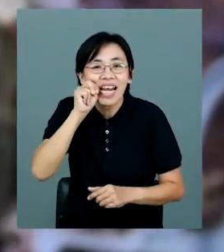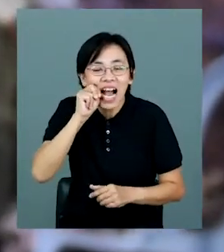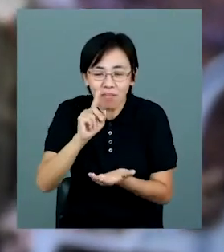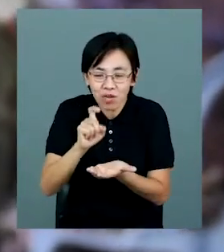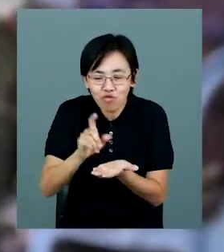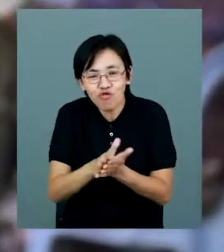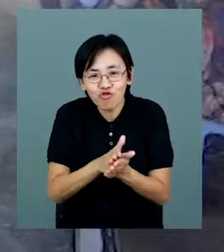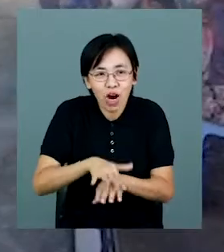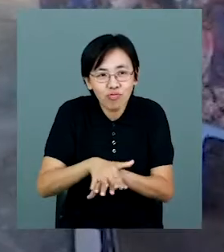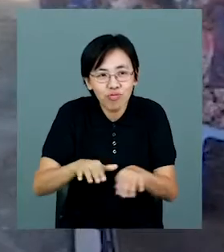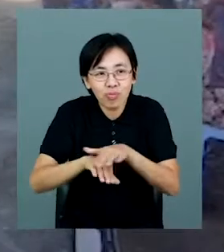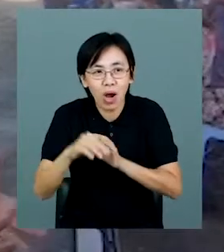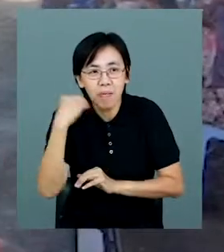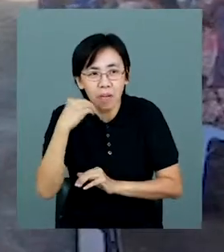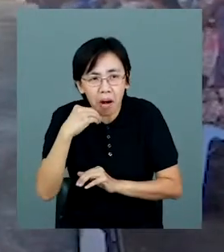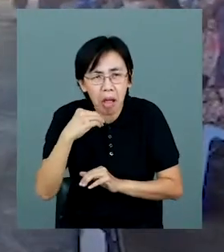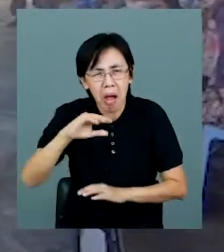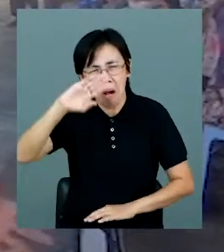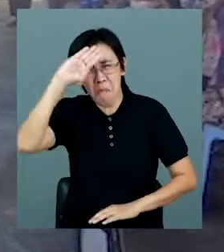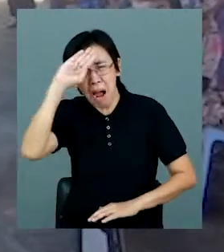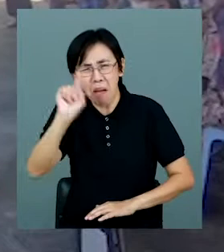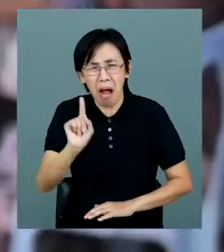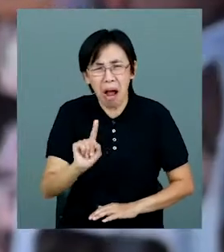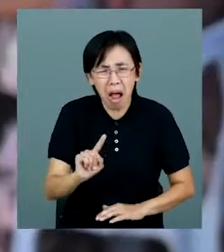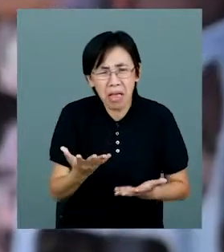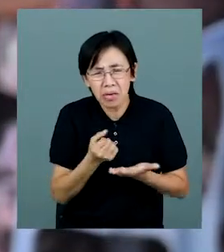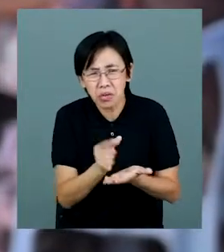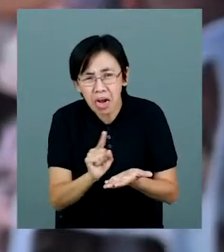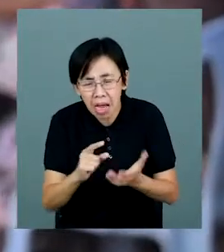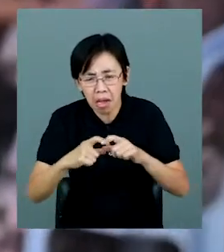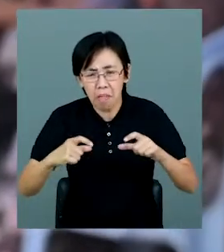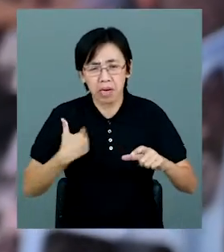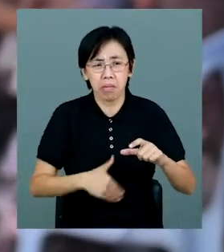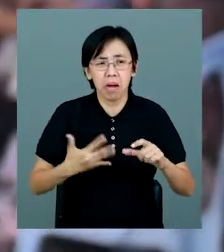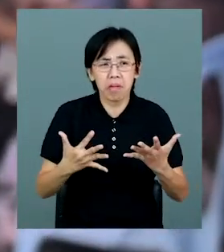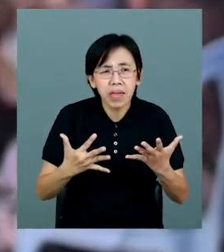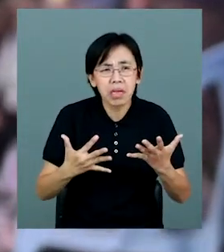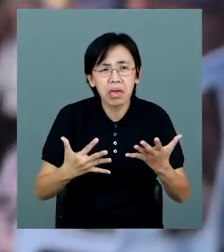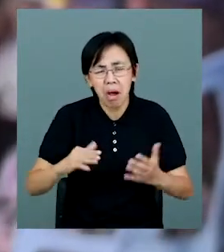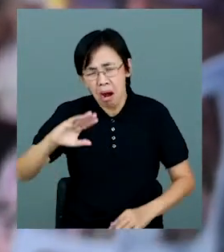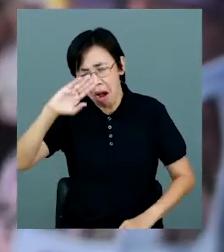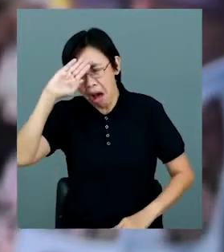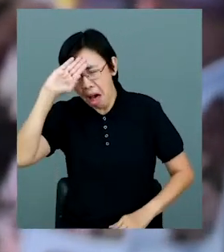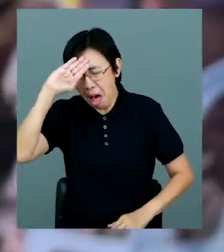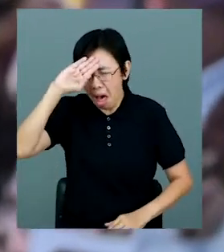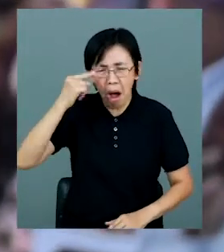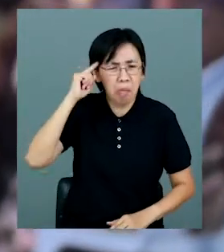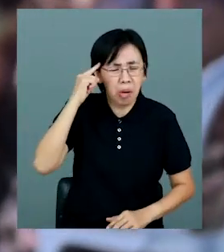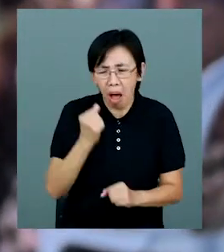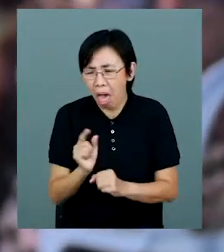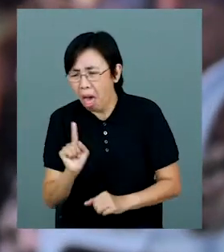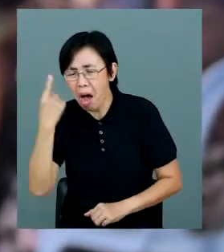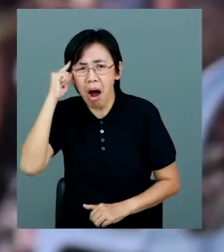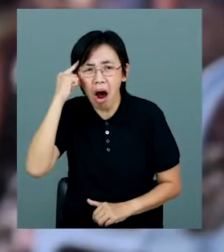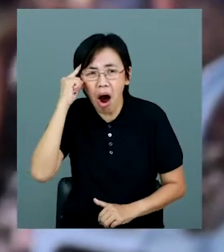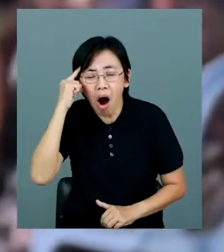น้ำมือบัวแฝงฟังก็มาสบายช่วยยังไงว่าสุรภาพก็ไม่มีมาสบายอ่ะเวลามาสบายแล้วมันรู้ทำยังไงอ่